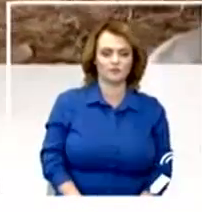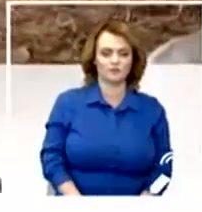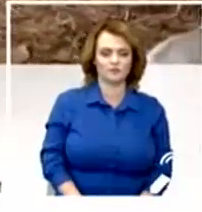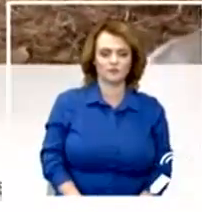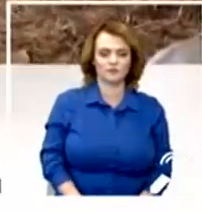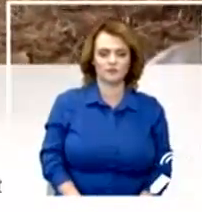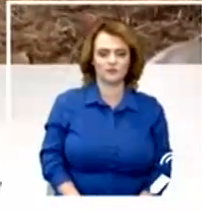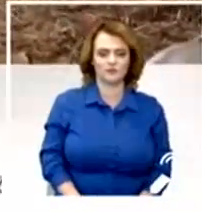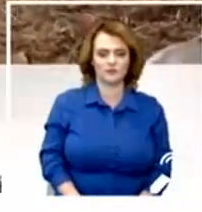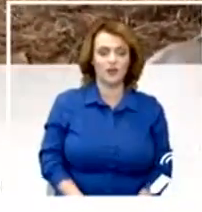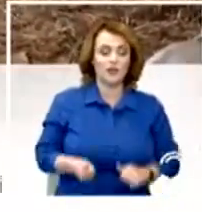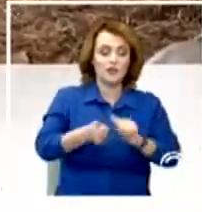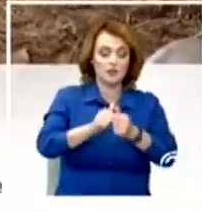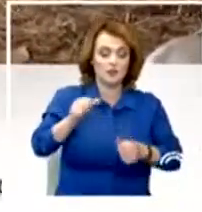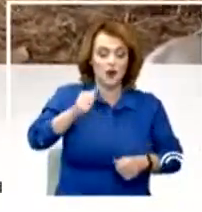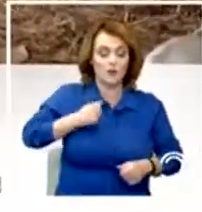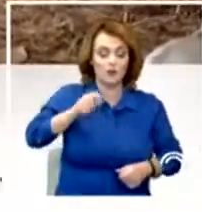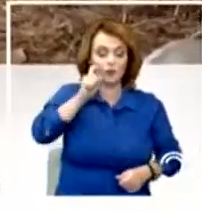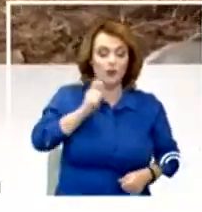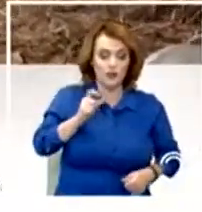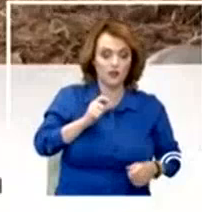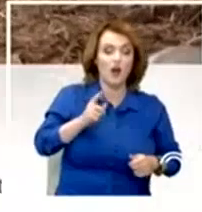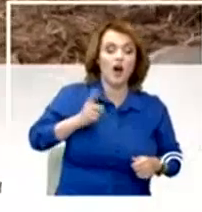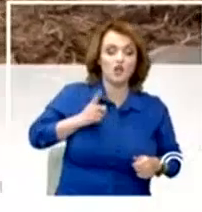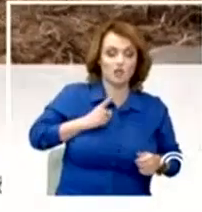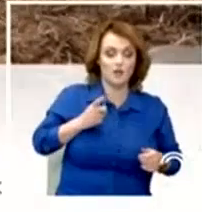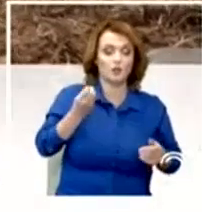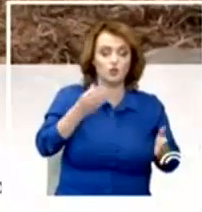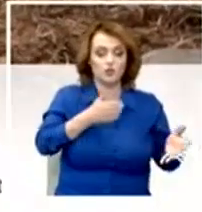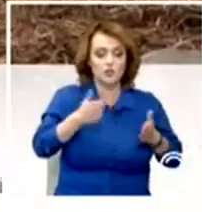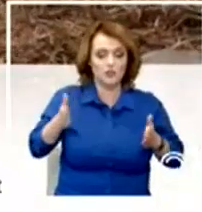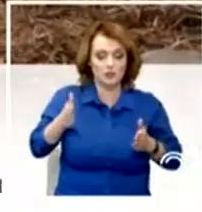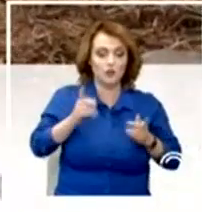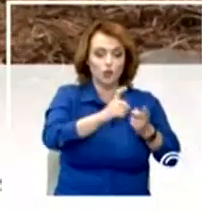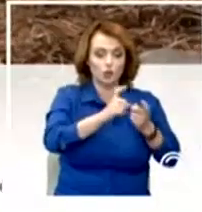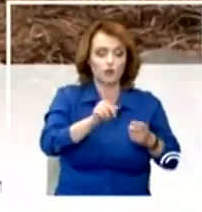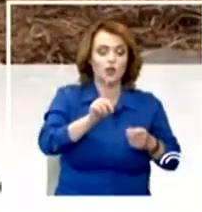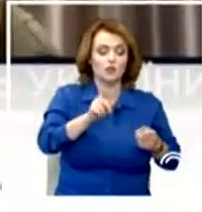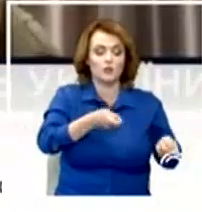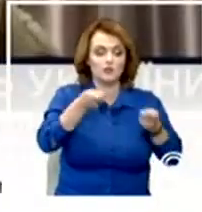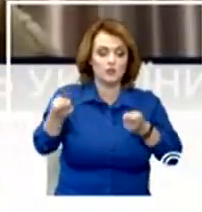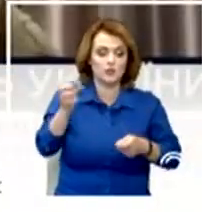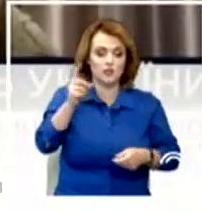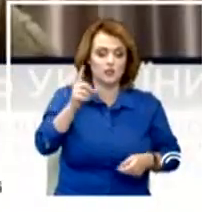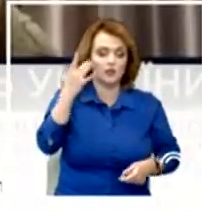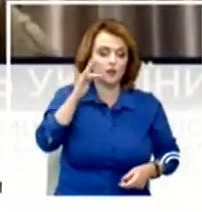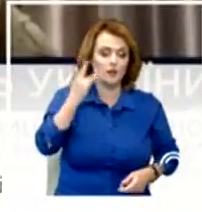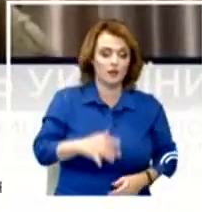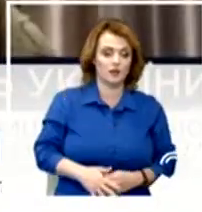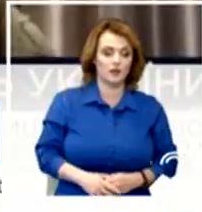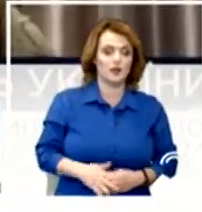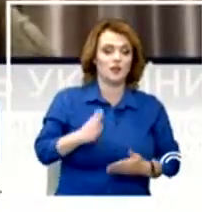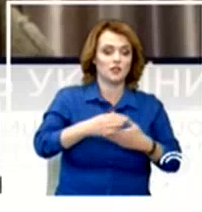cauza sancțiunilor. În schimb, armata ucraineană așteaptă sistemele de luptă sofisticate din Statele Unite. Тому що наші хлопці